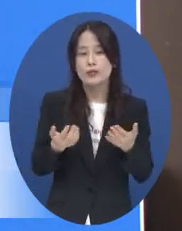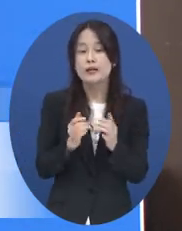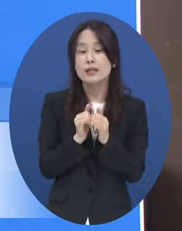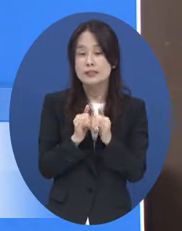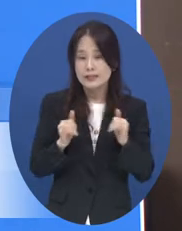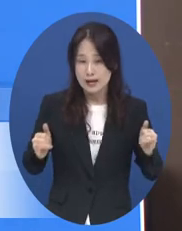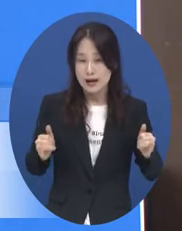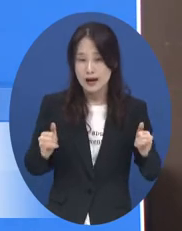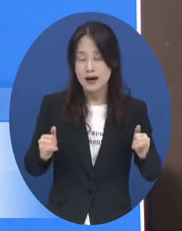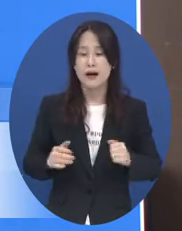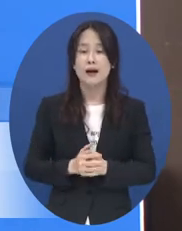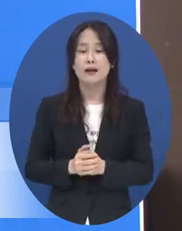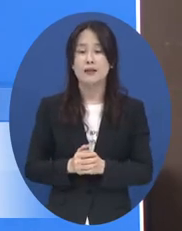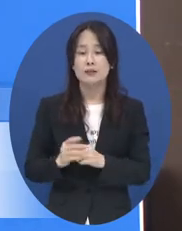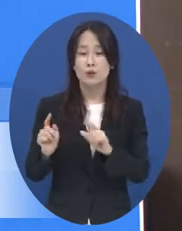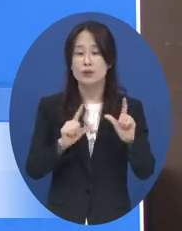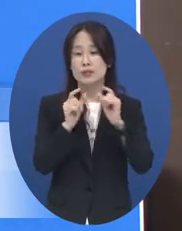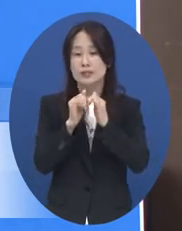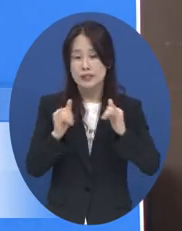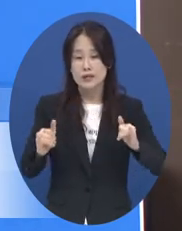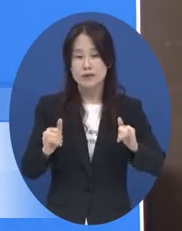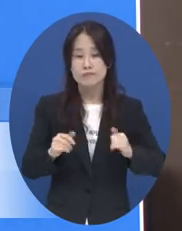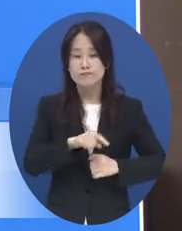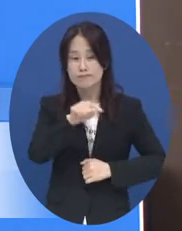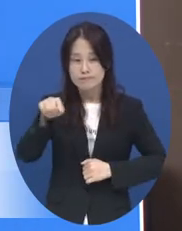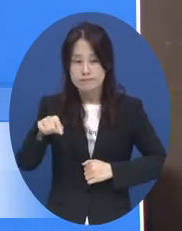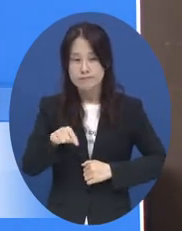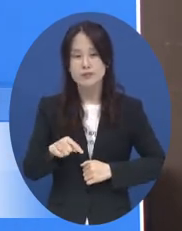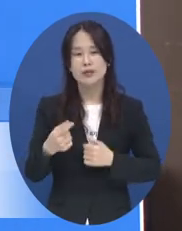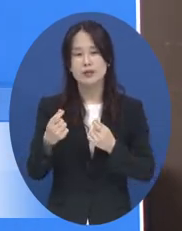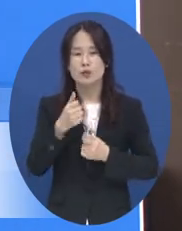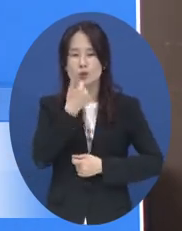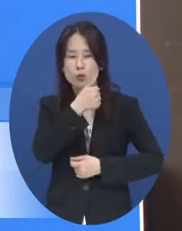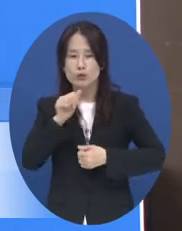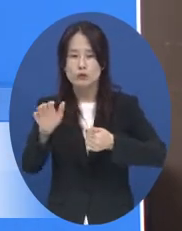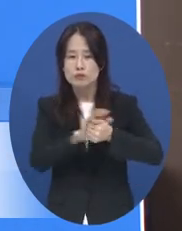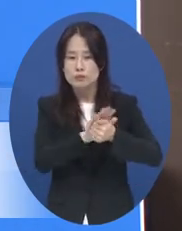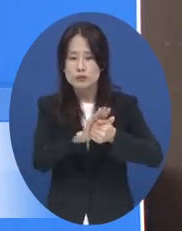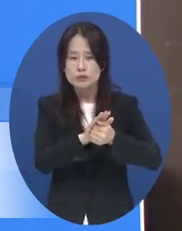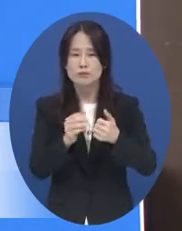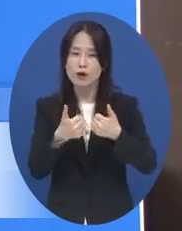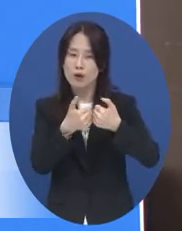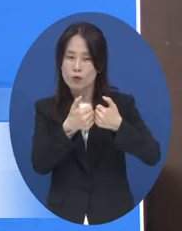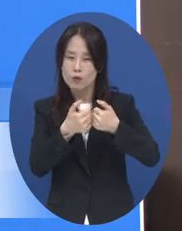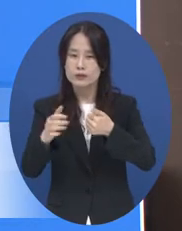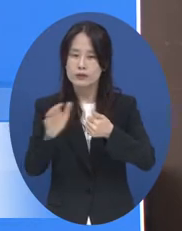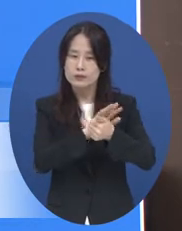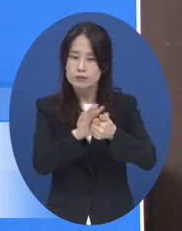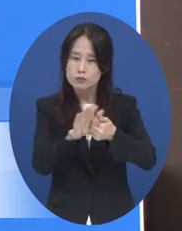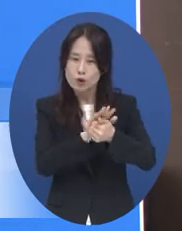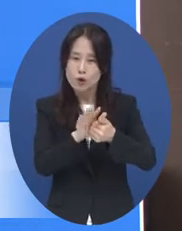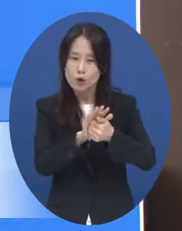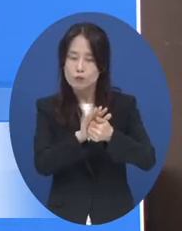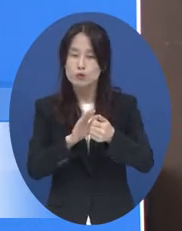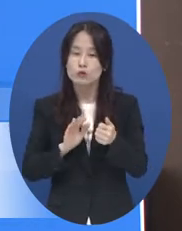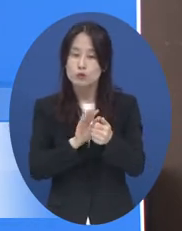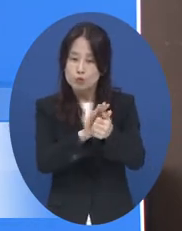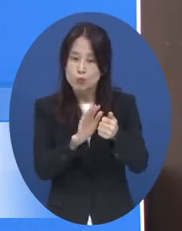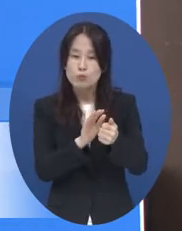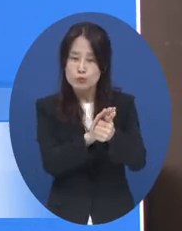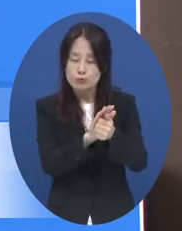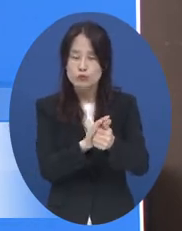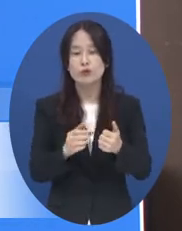같은 외국인 근로자 마 이주민 분들께 어 이런 통역서비스 나 뭐